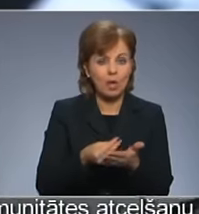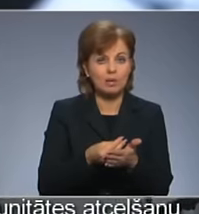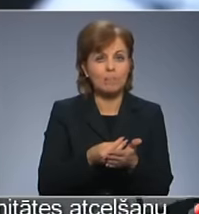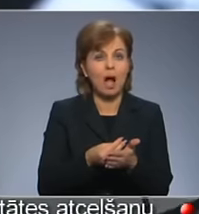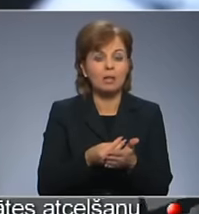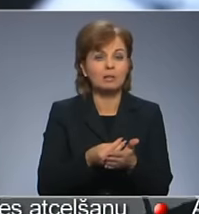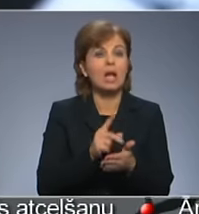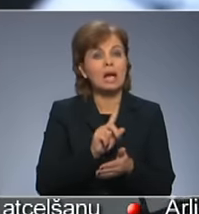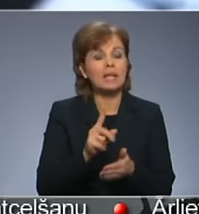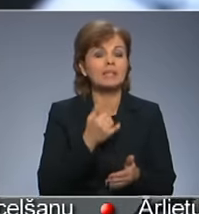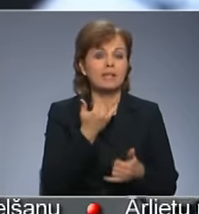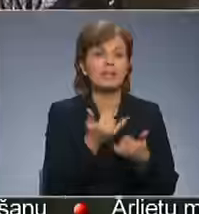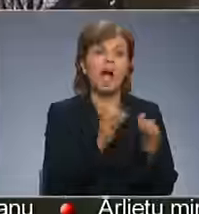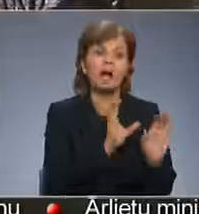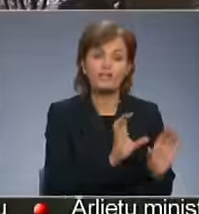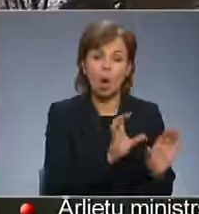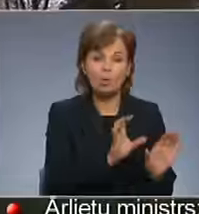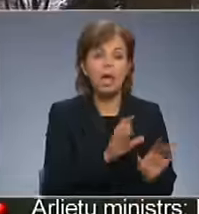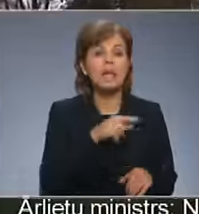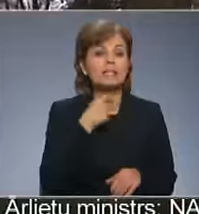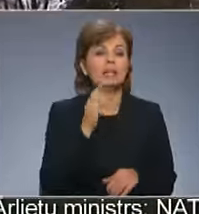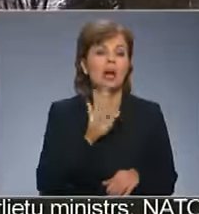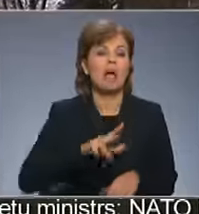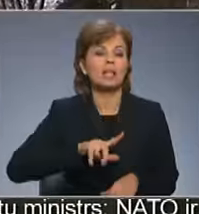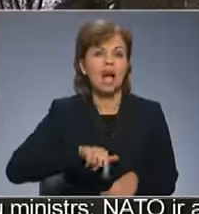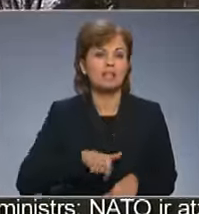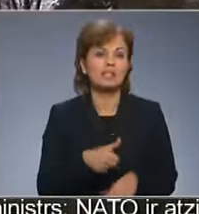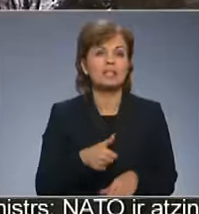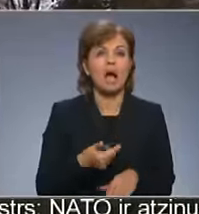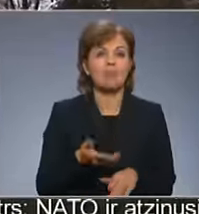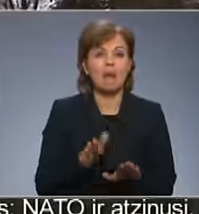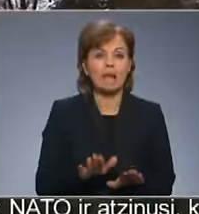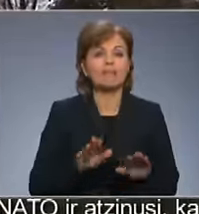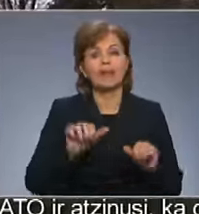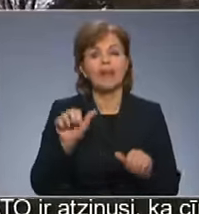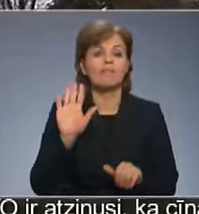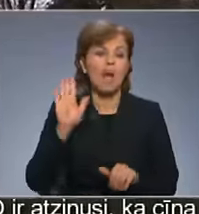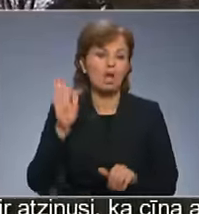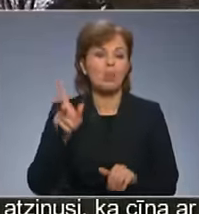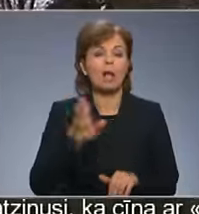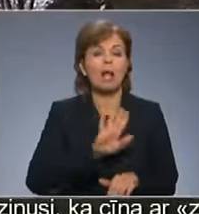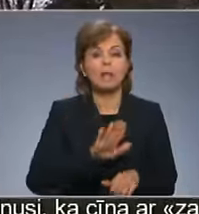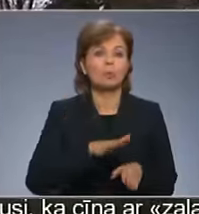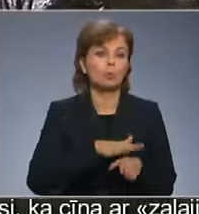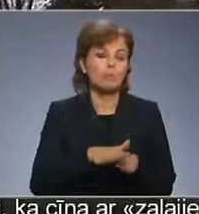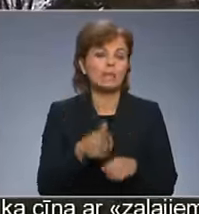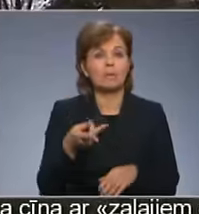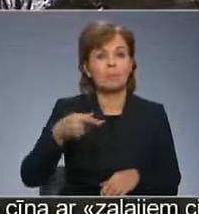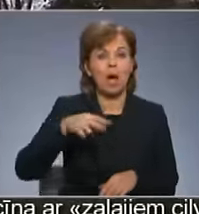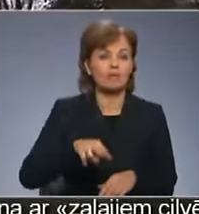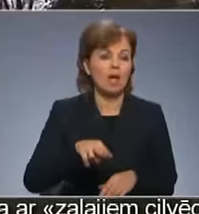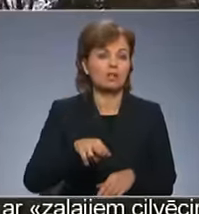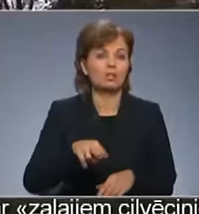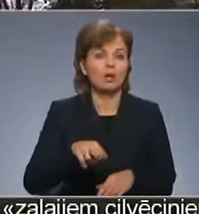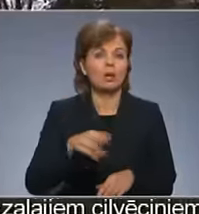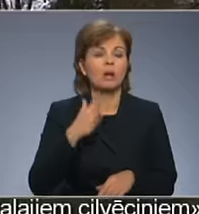tad jāsaudzē? Es vēlos, lai viņš arī palika daudz maz latviskā, tādā latviskā veidolā, ka viņš netiktu pilnībā pārējais par, nezinu, tā